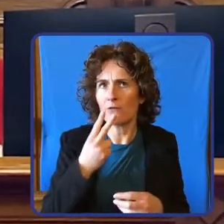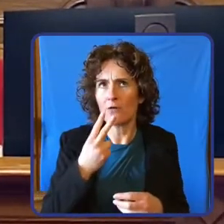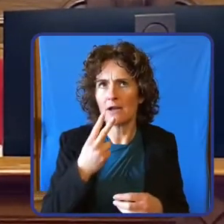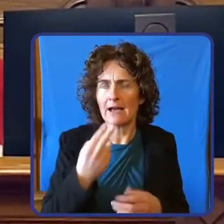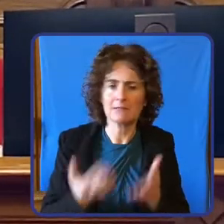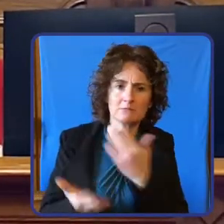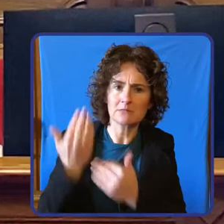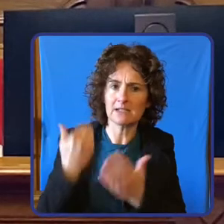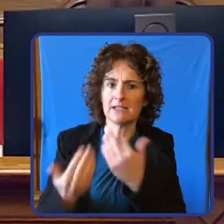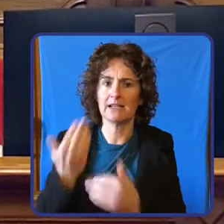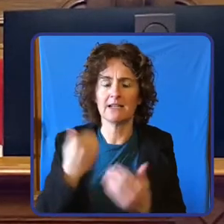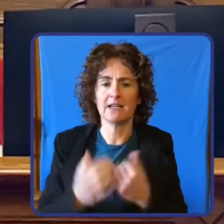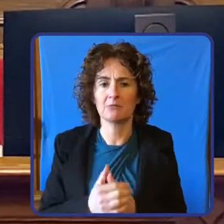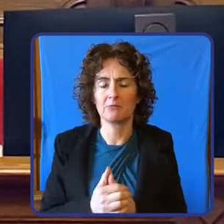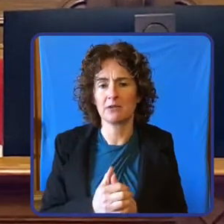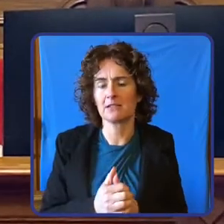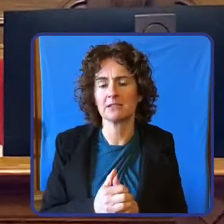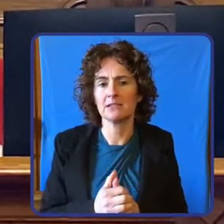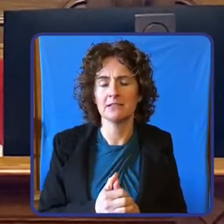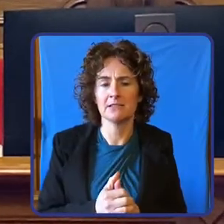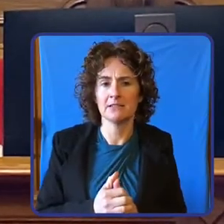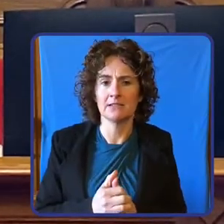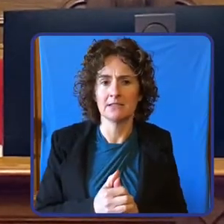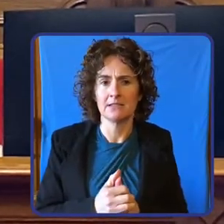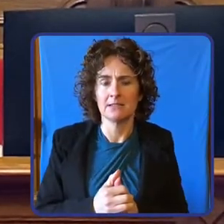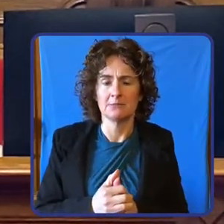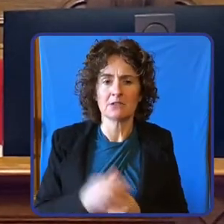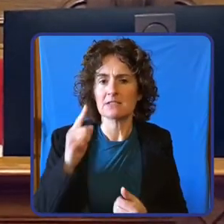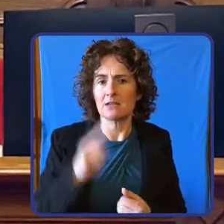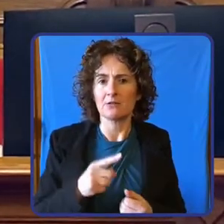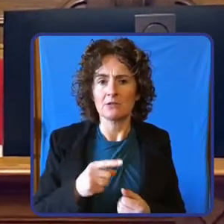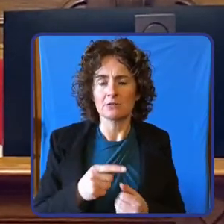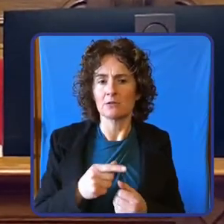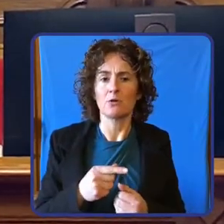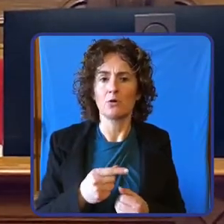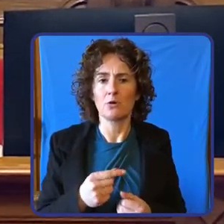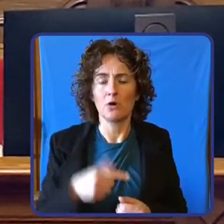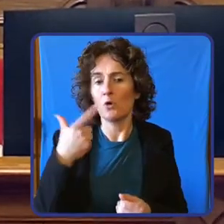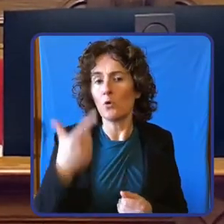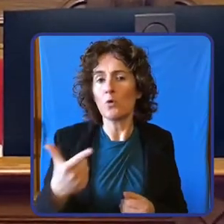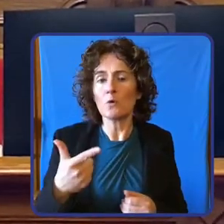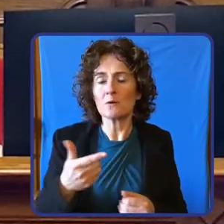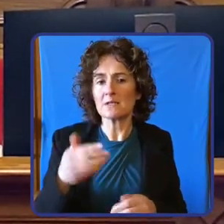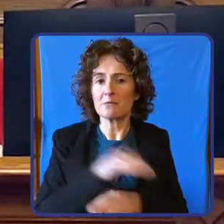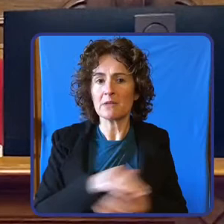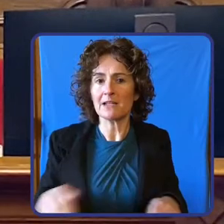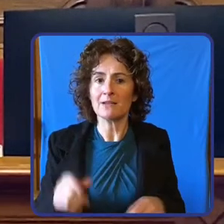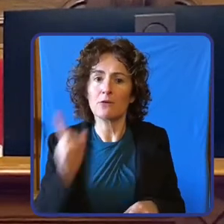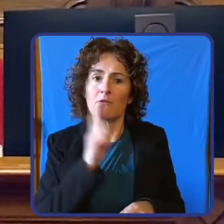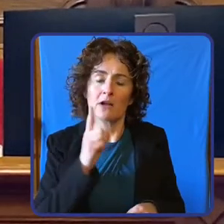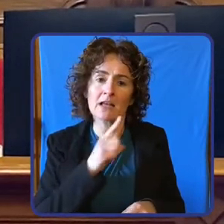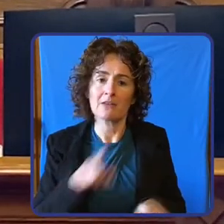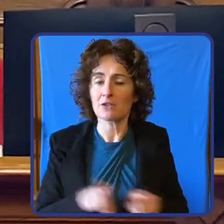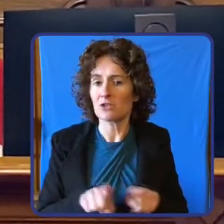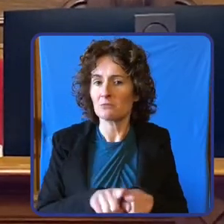a vásárhelyek zsebében évente. Nem azt kell odaérni, hogy 100 millióba kerül, hanem hogy 20 millióval kevesebb, mint amikor a Fidesz szerezte